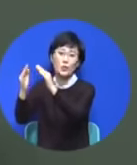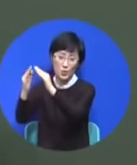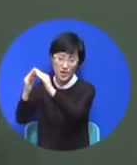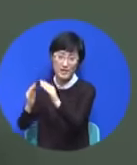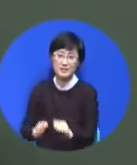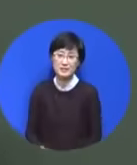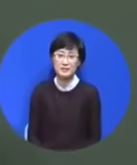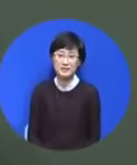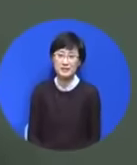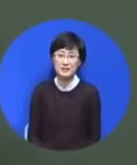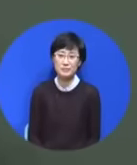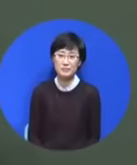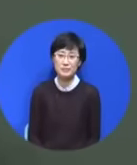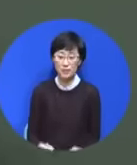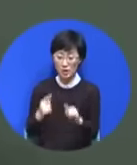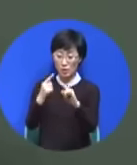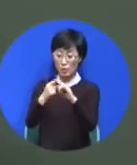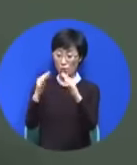들이는